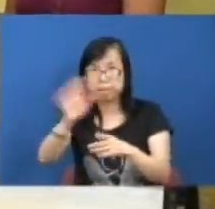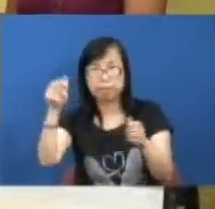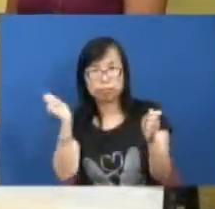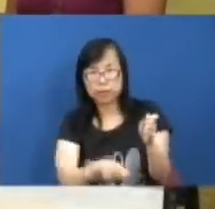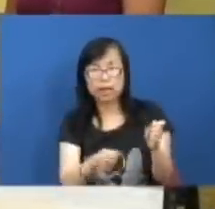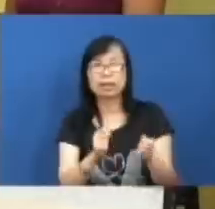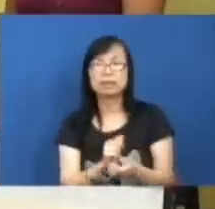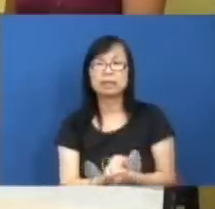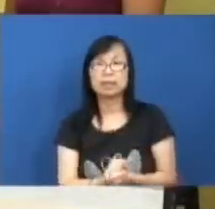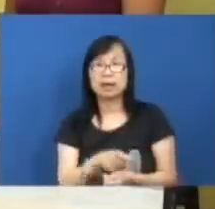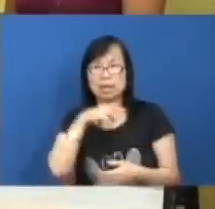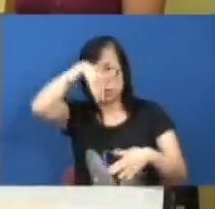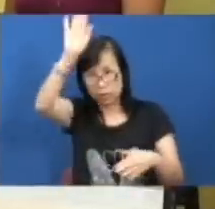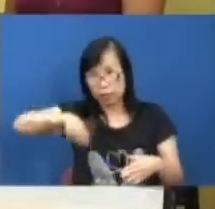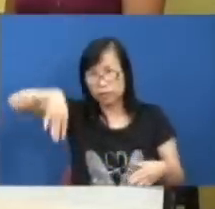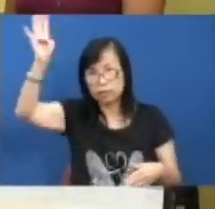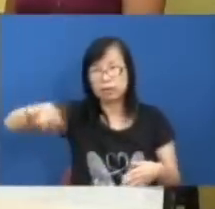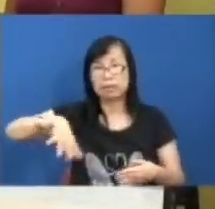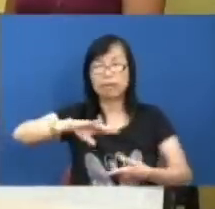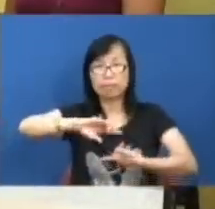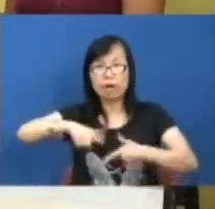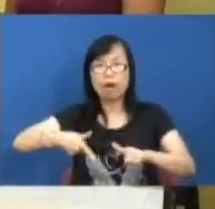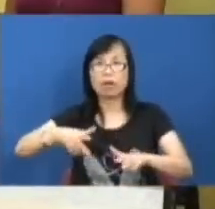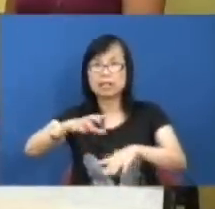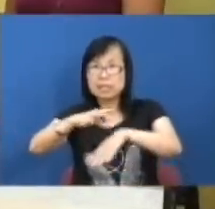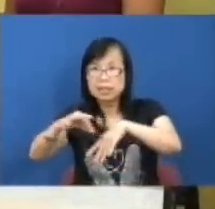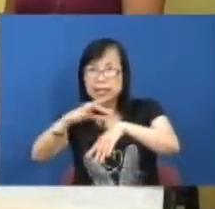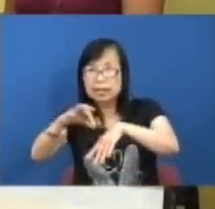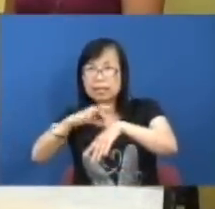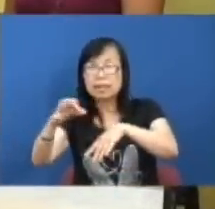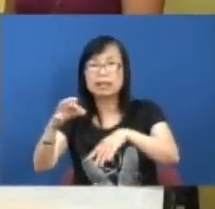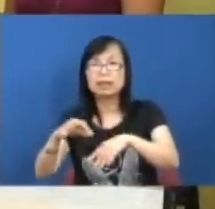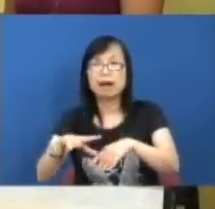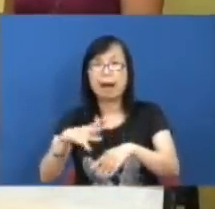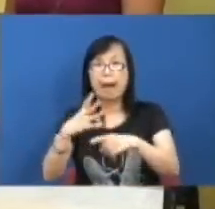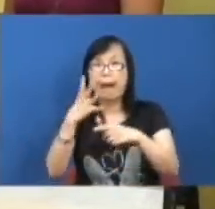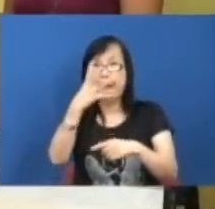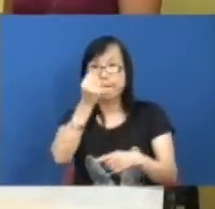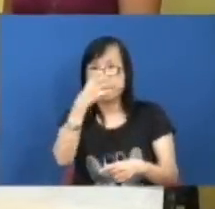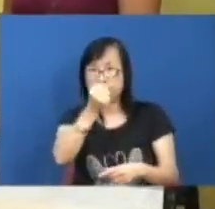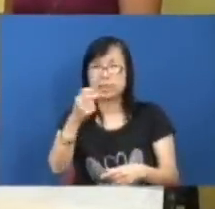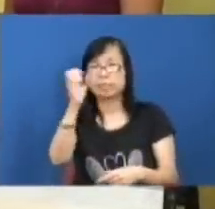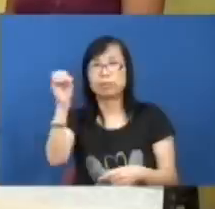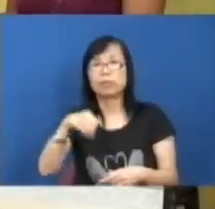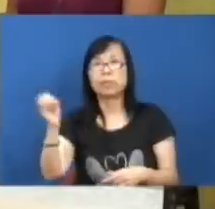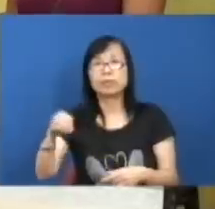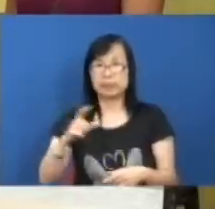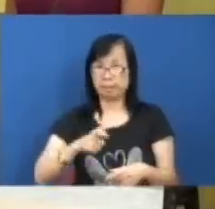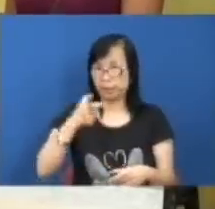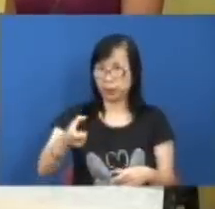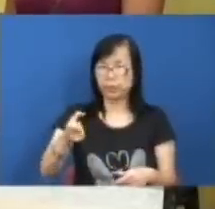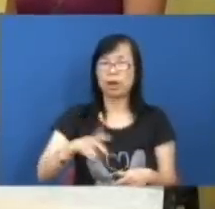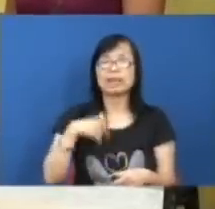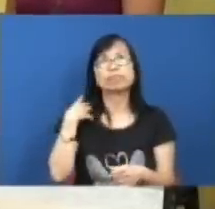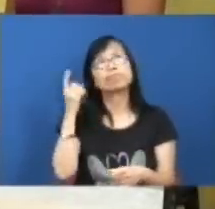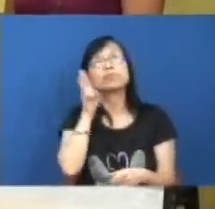filler 嘅一個油漆方案咧，應該都會可以慳翻。起碼有50%的一個的成本，即係話可能講緊100萬